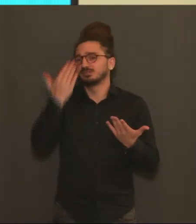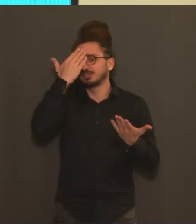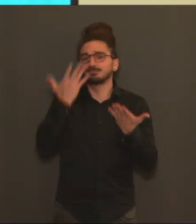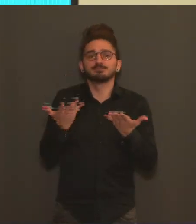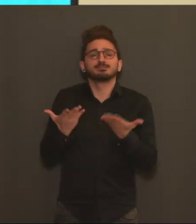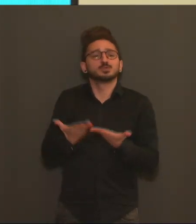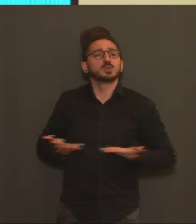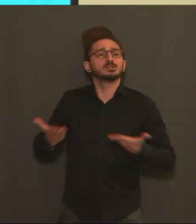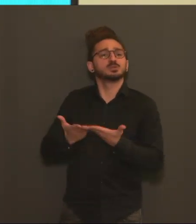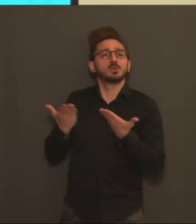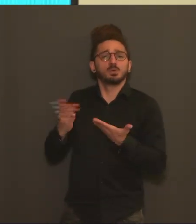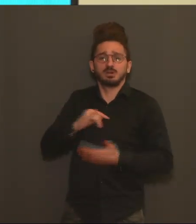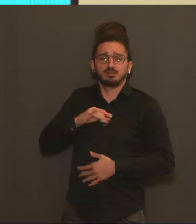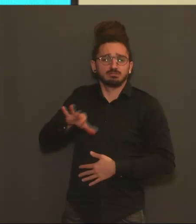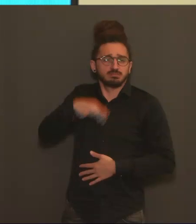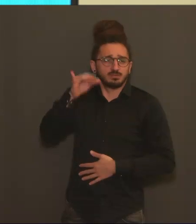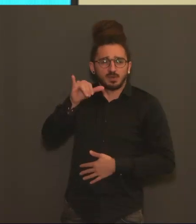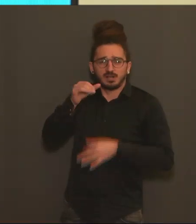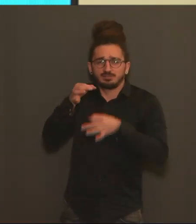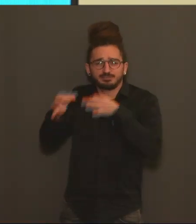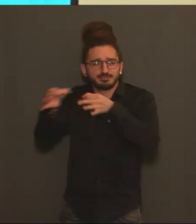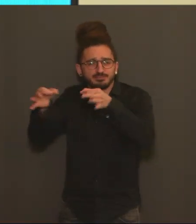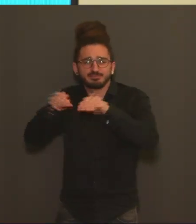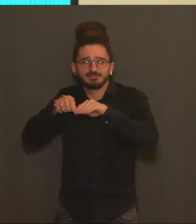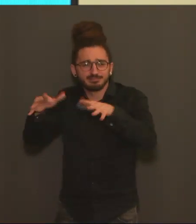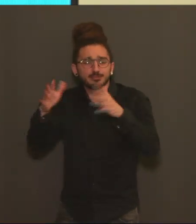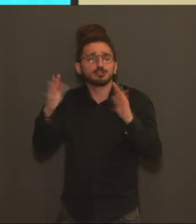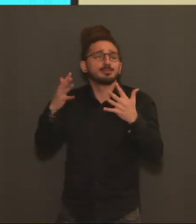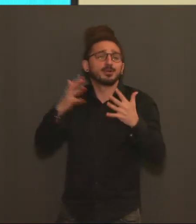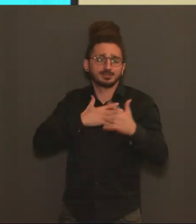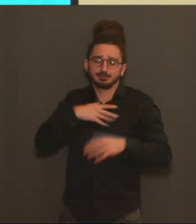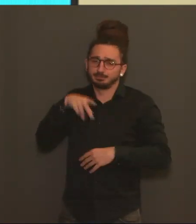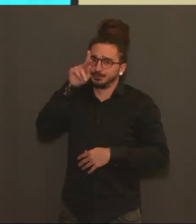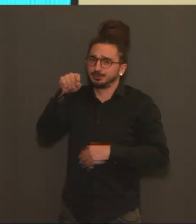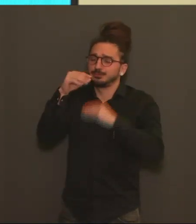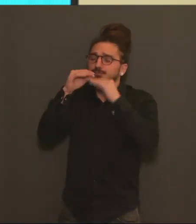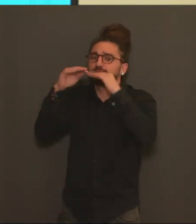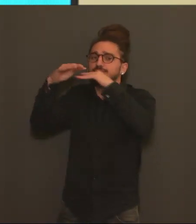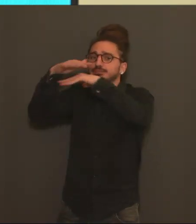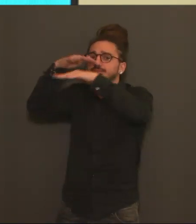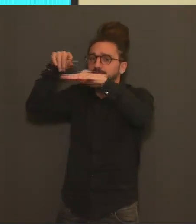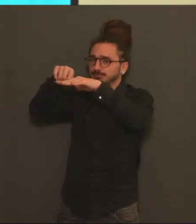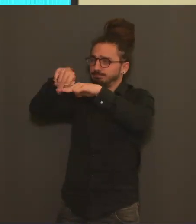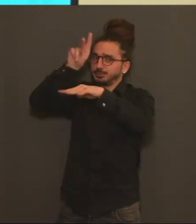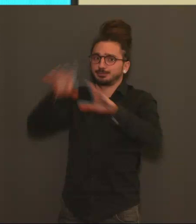autres par des aérosols, ne sont pas des bons vecteurs à l'extérieur en fonction, on l'a dit, du fait que ces